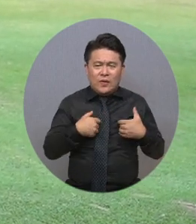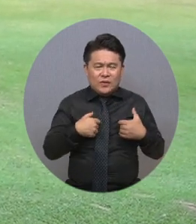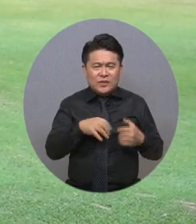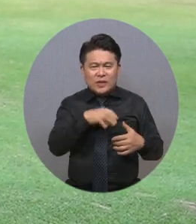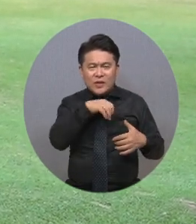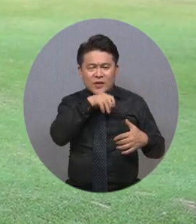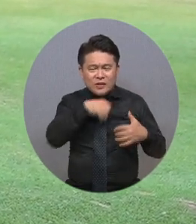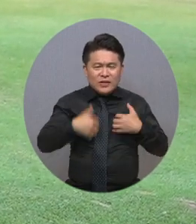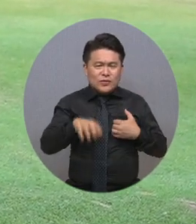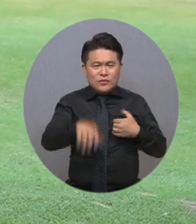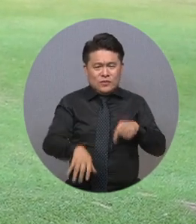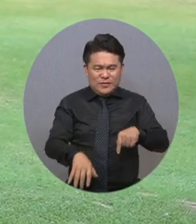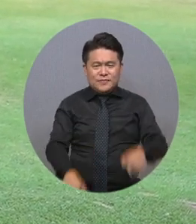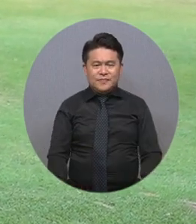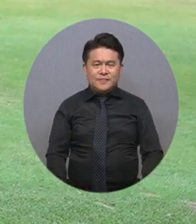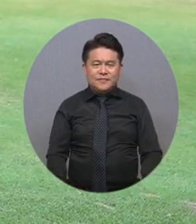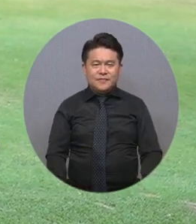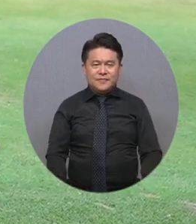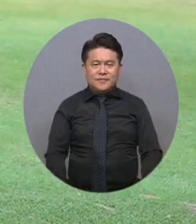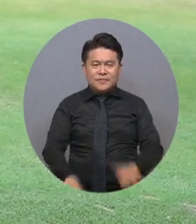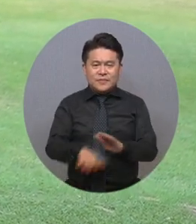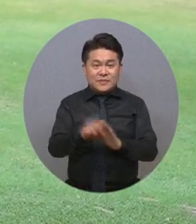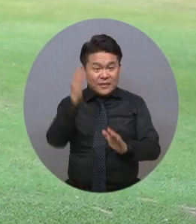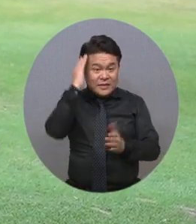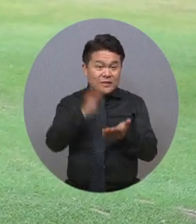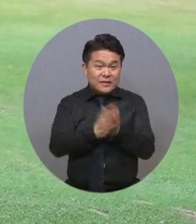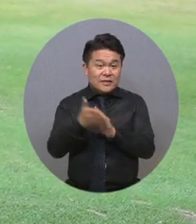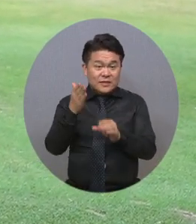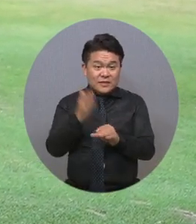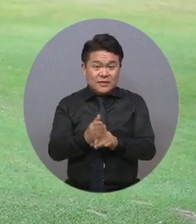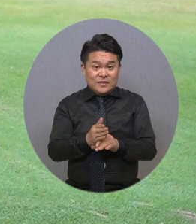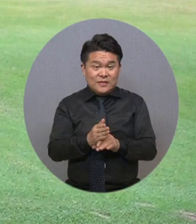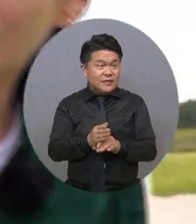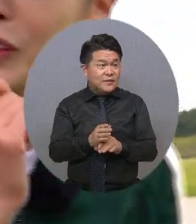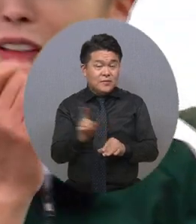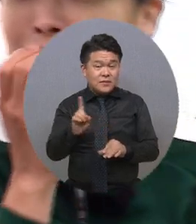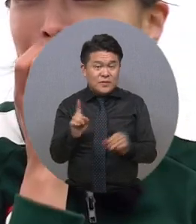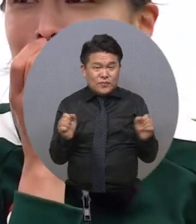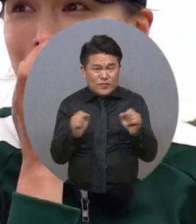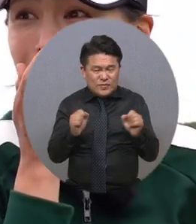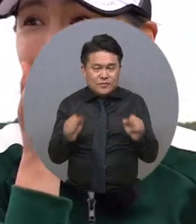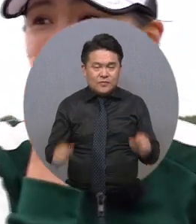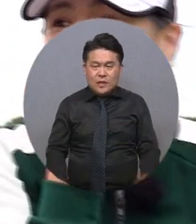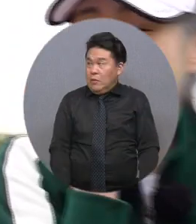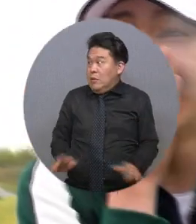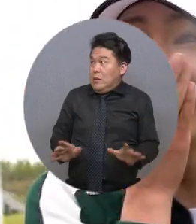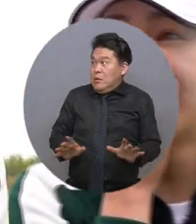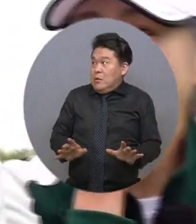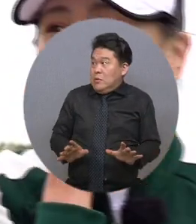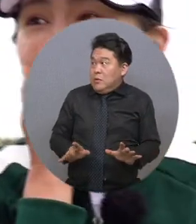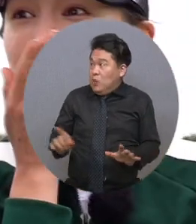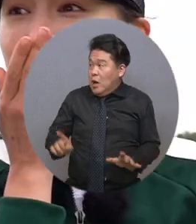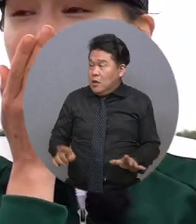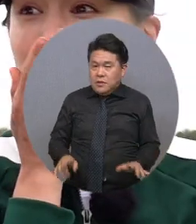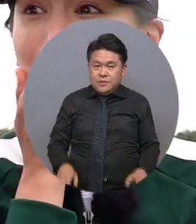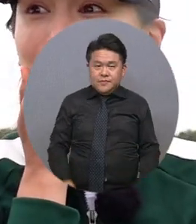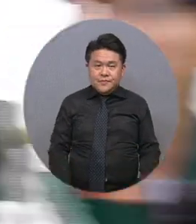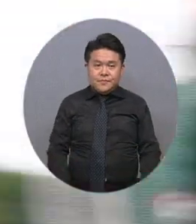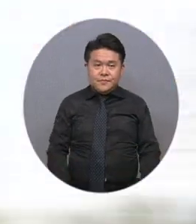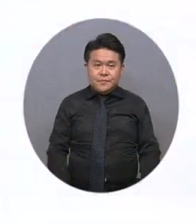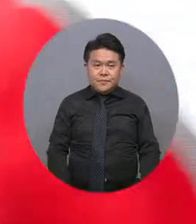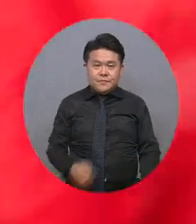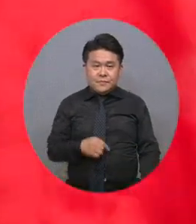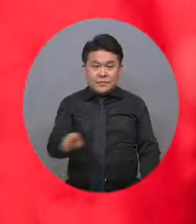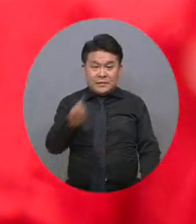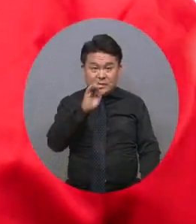현장입니다 언니 손이 꺼매지고 있어 손이 파래지다 못해 꺼매지고 어머 깜짝 놀랐어 아 말하면 안